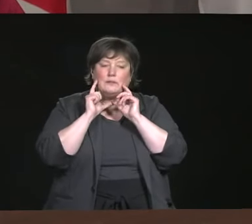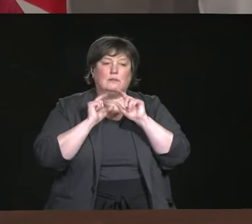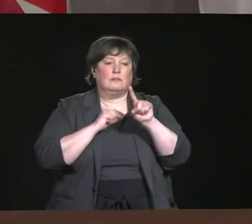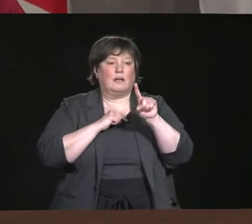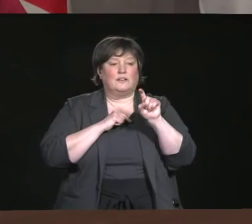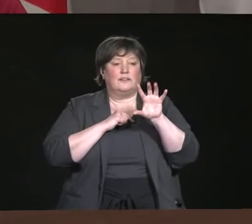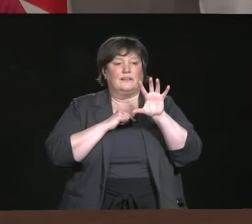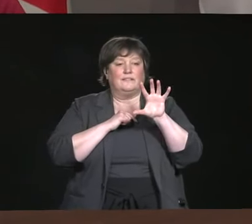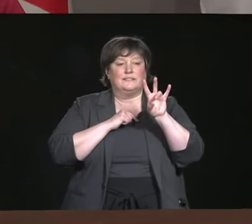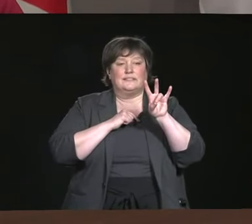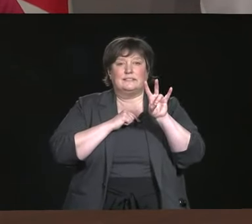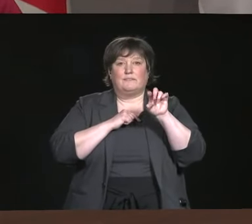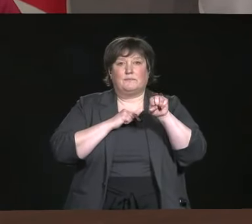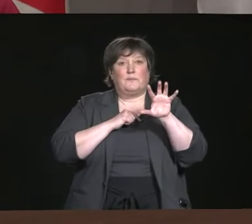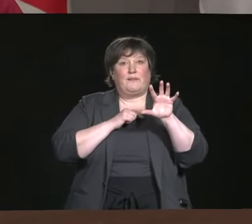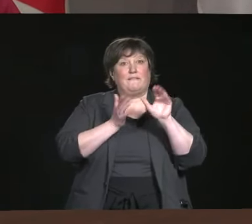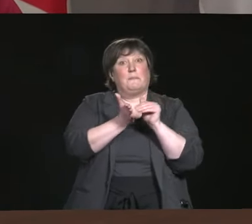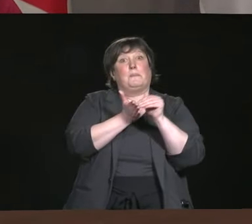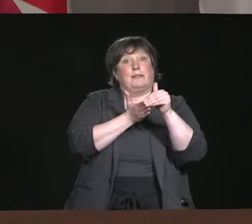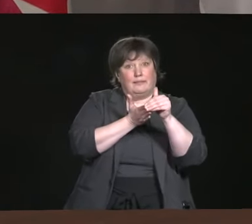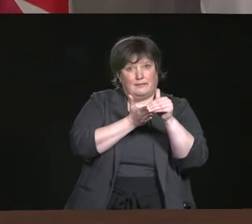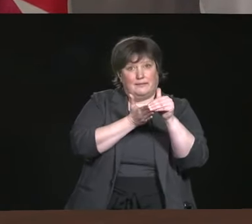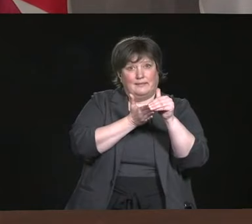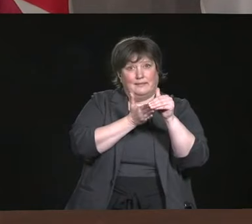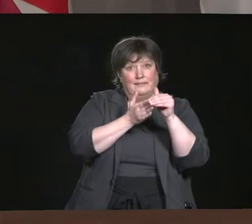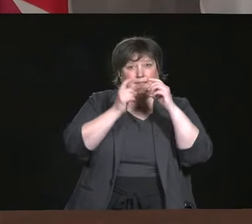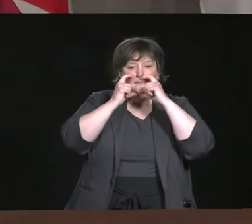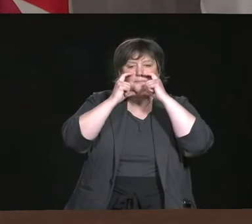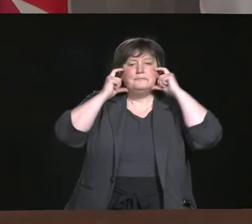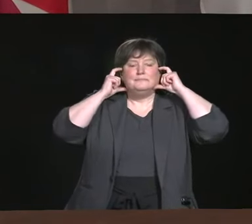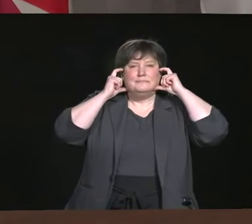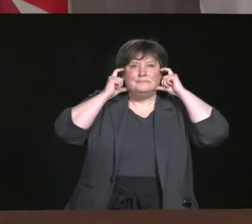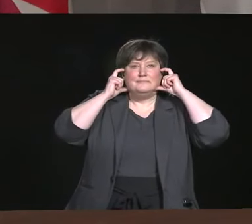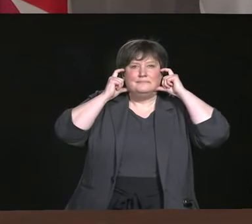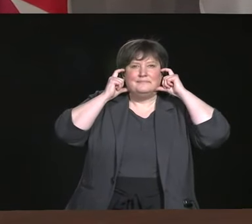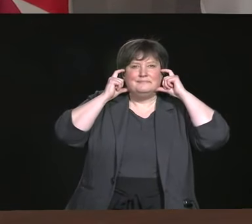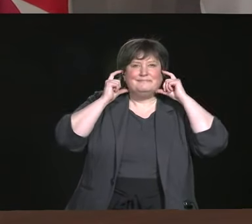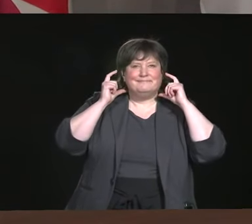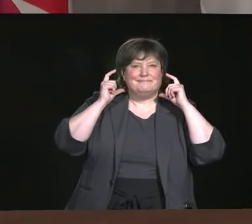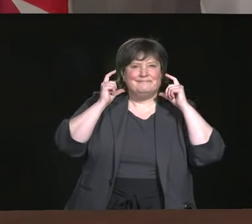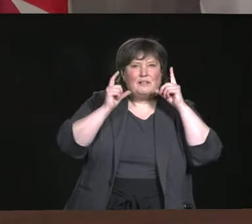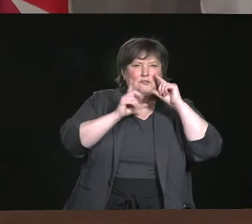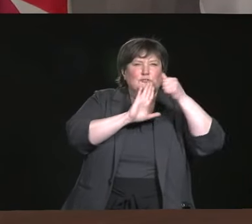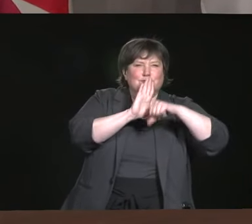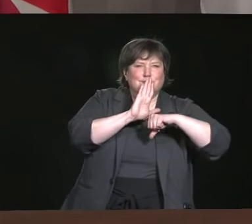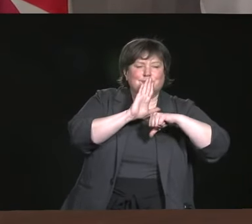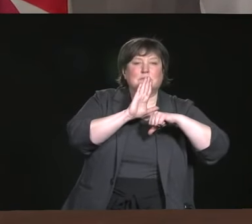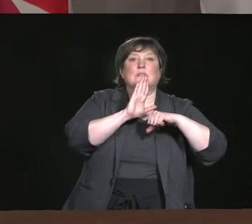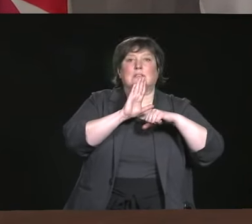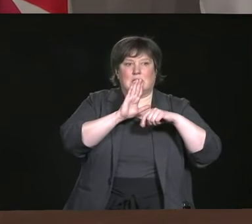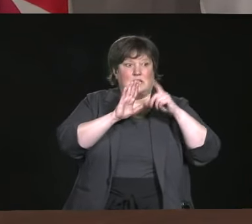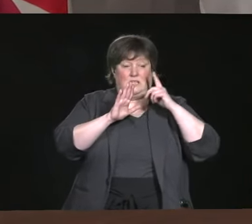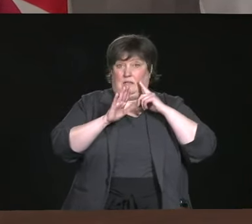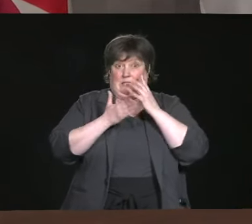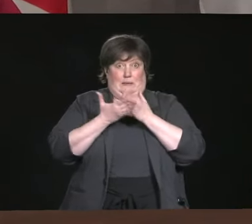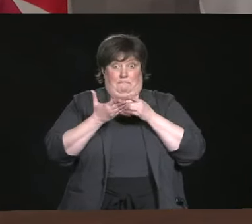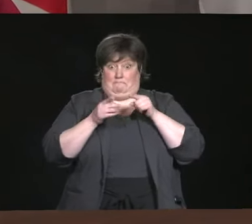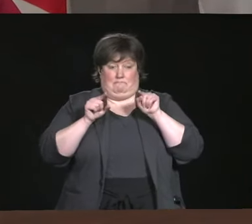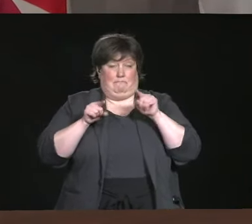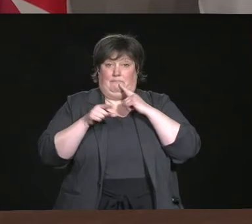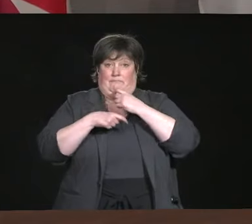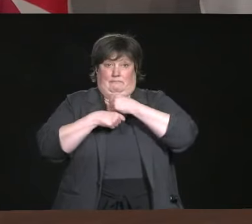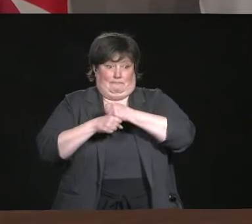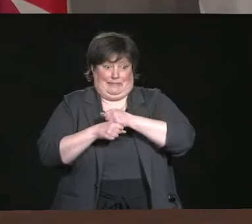157.5 million surgical masks, and some of those are being produced right here in Canada. Donc oui, c'est